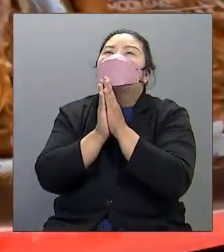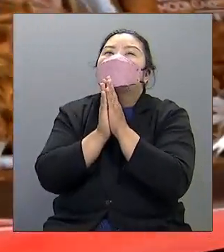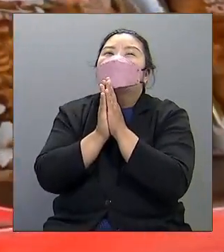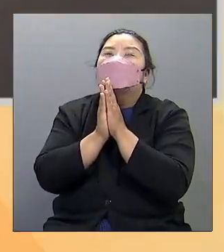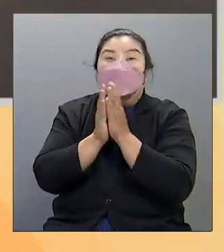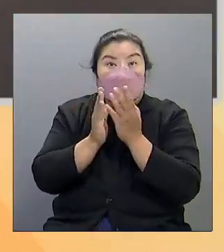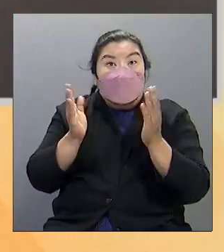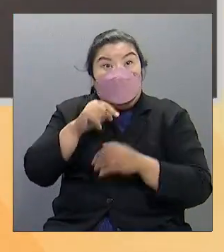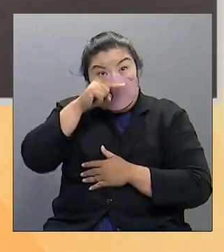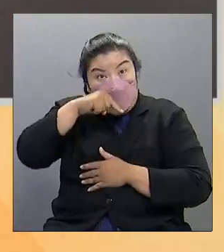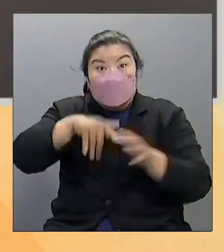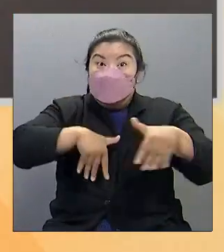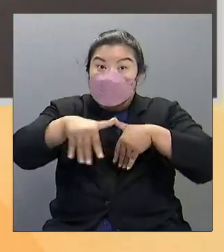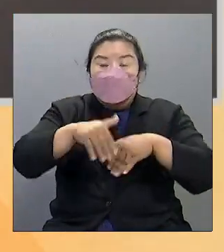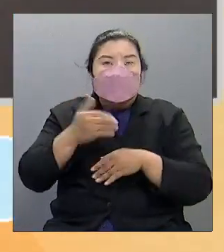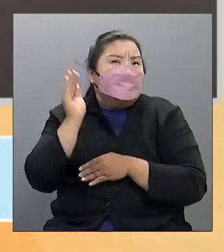นี้ไยเราเองก็ Hah!